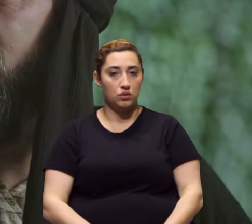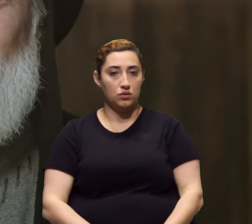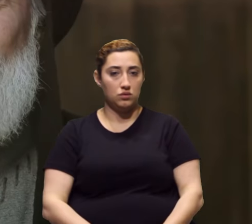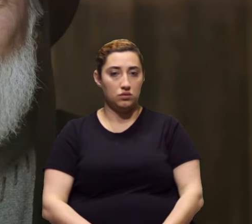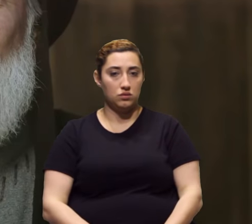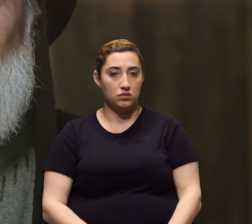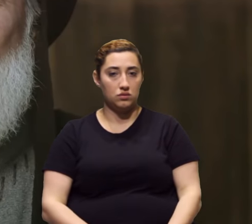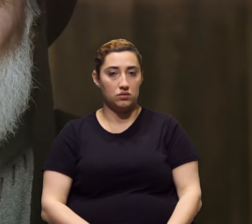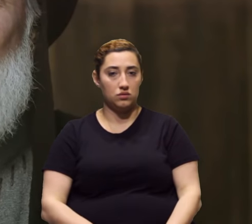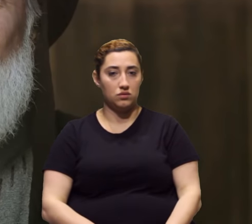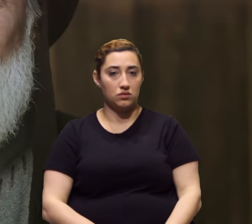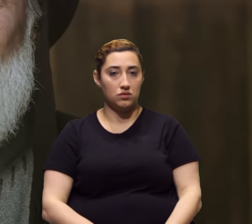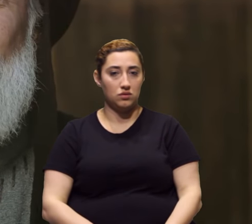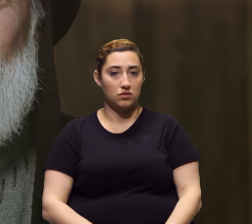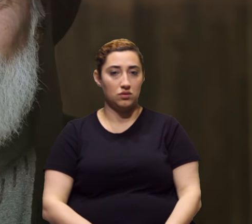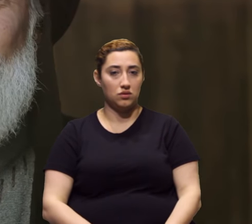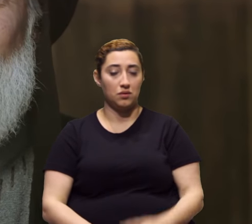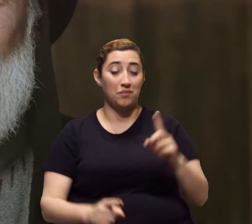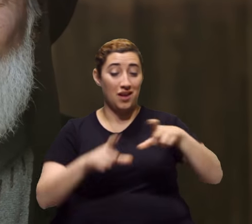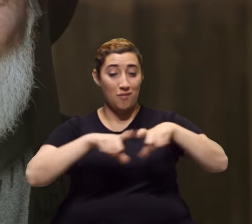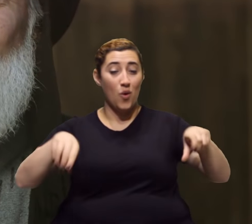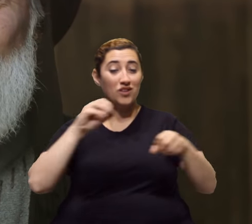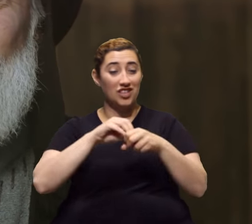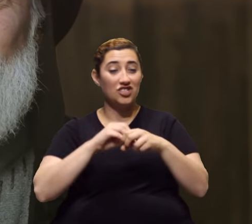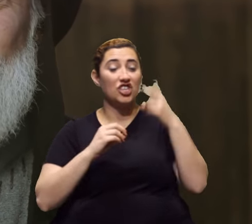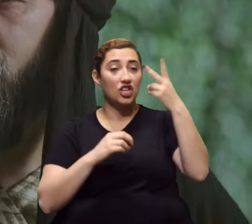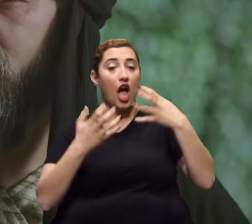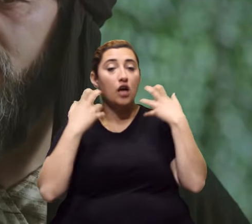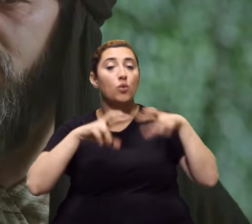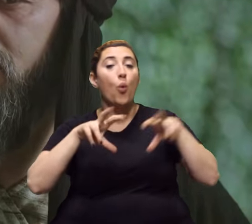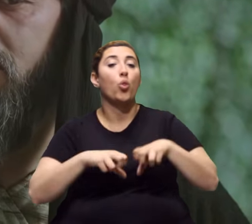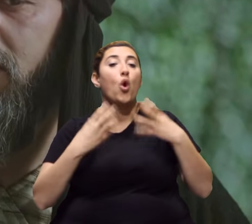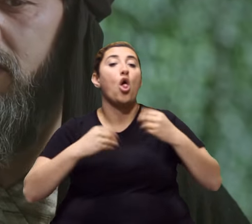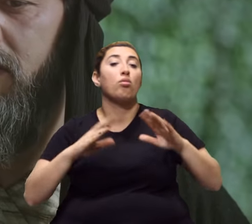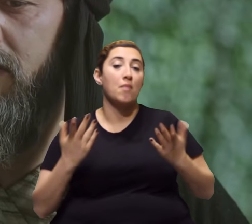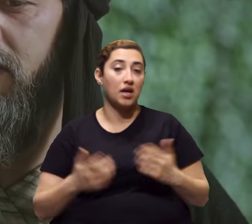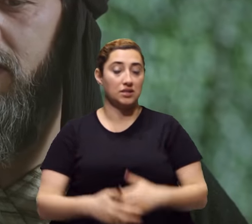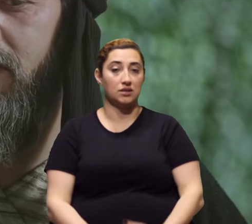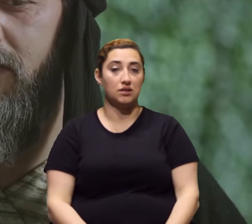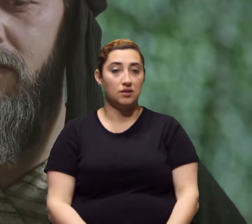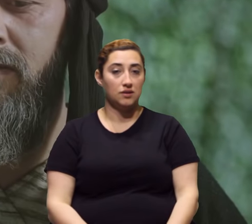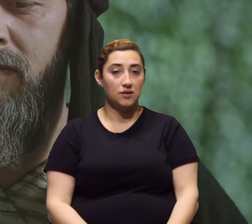Yunus şaşkın. Bir posta iki aslan oturmaz.